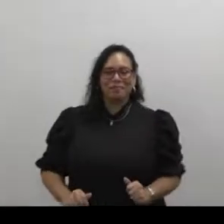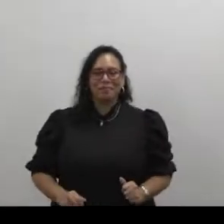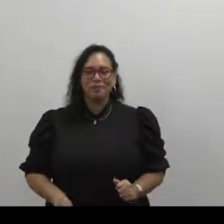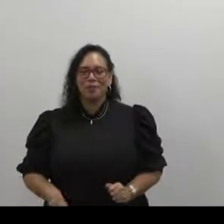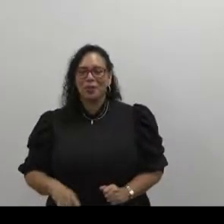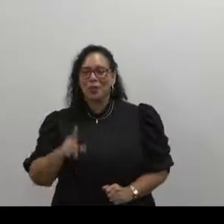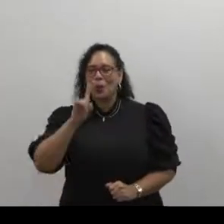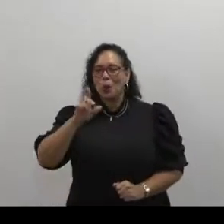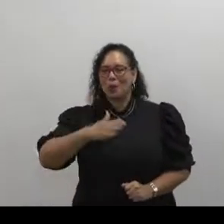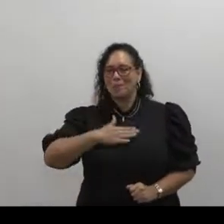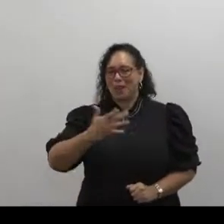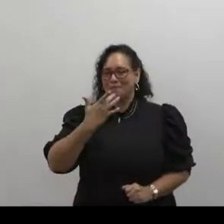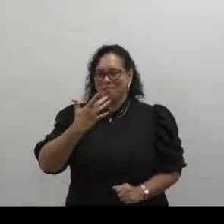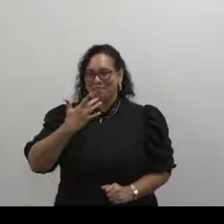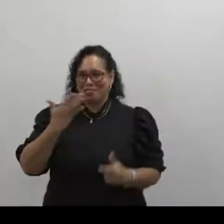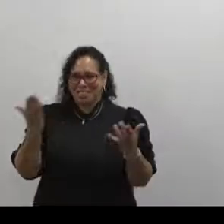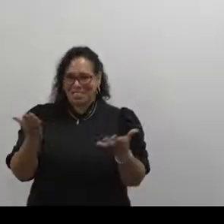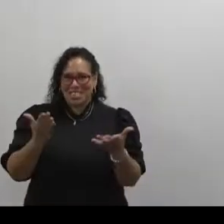o